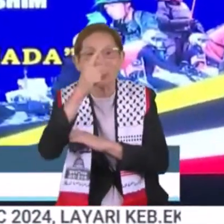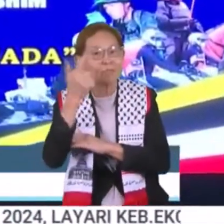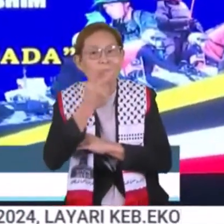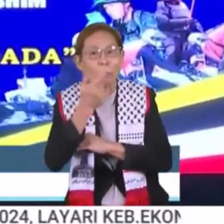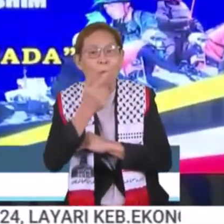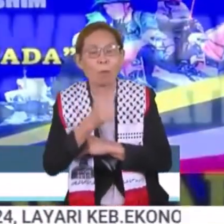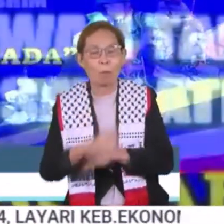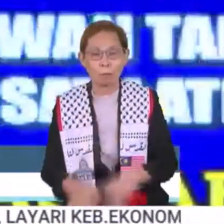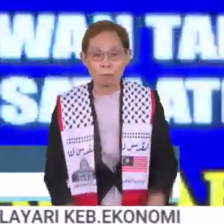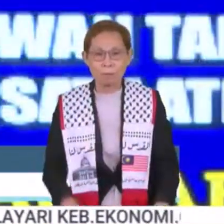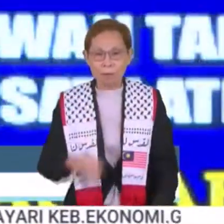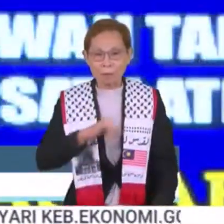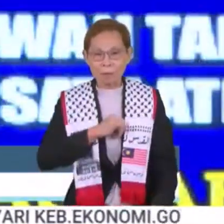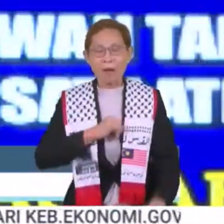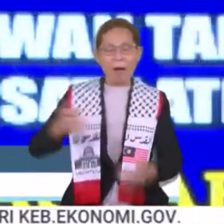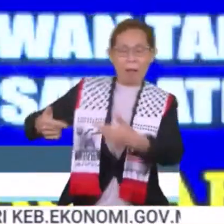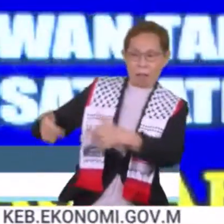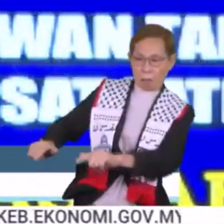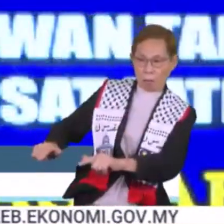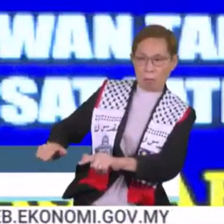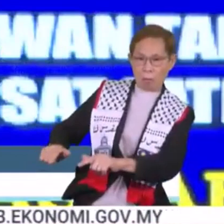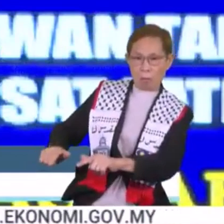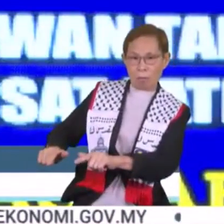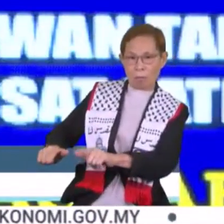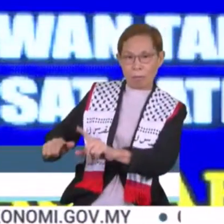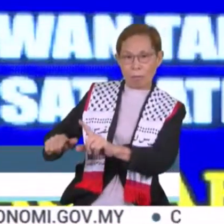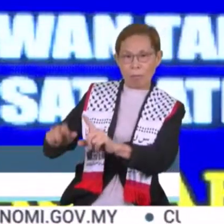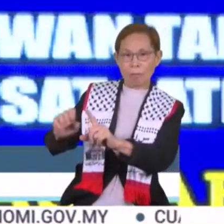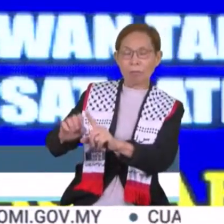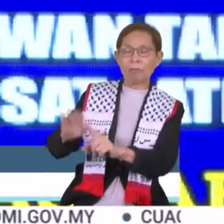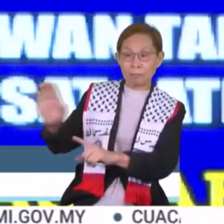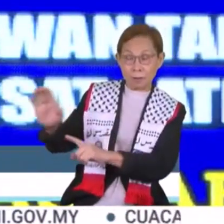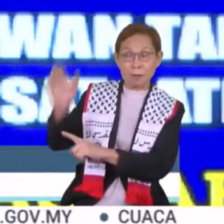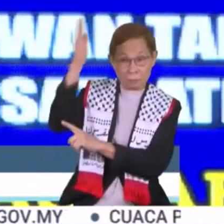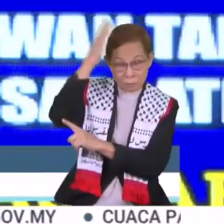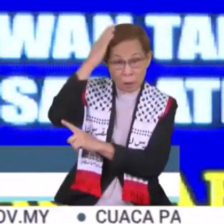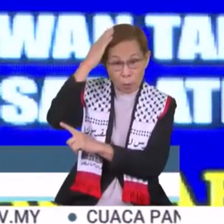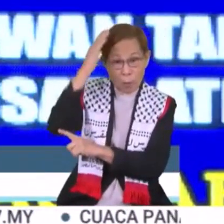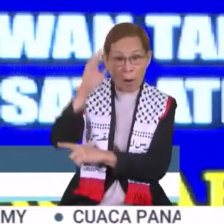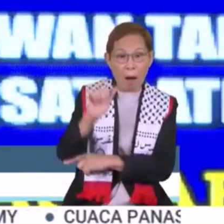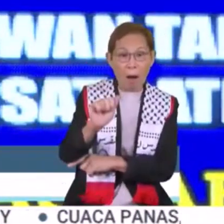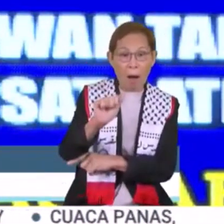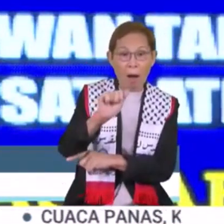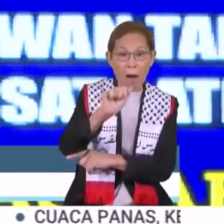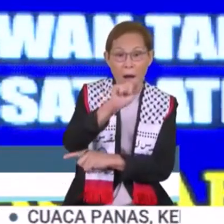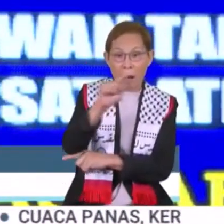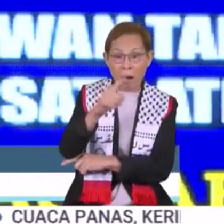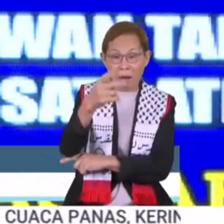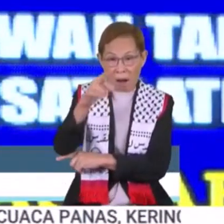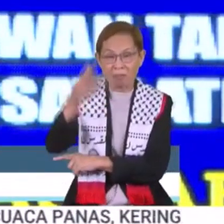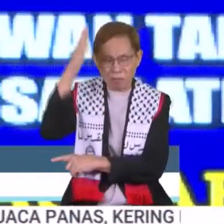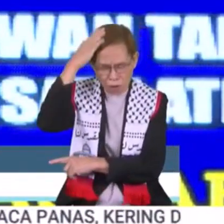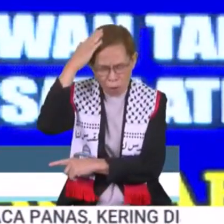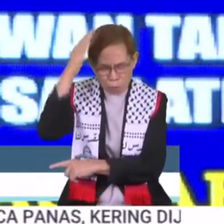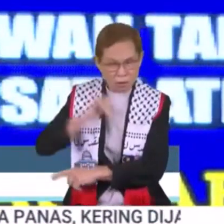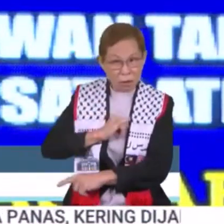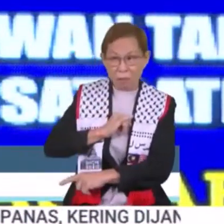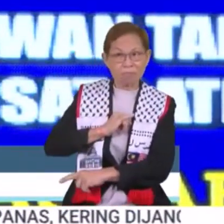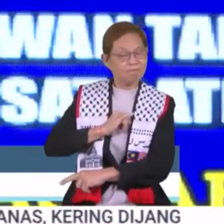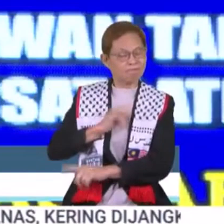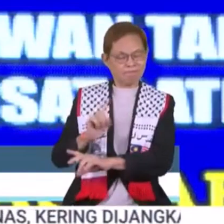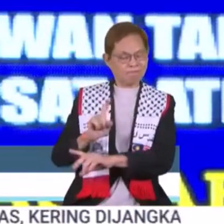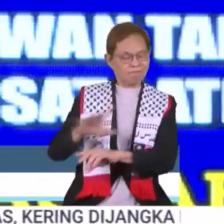Allah saya beri laluan penuh Tan Sri yaz tahu sikap saya tidak campur dalam